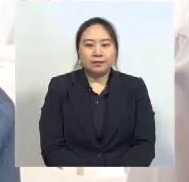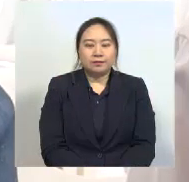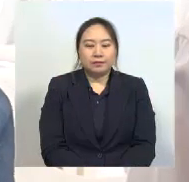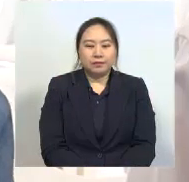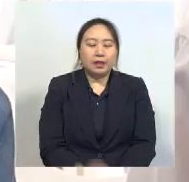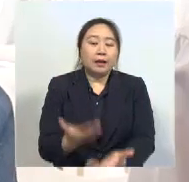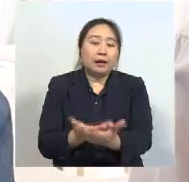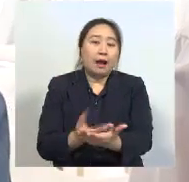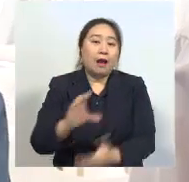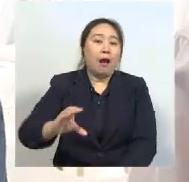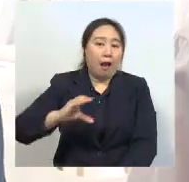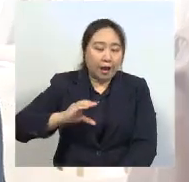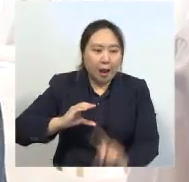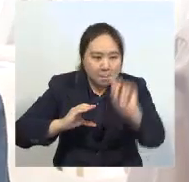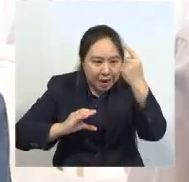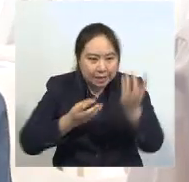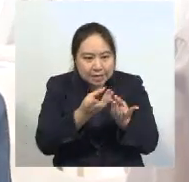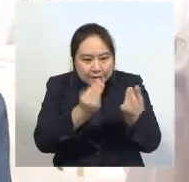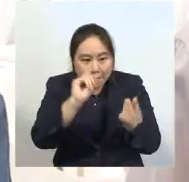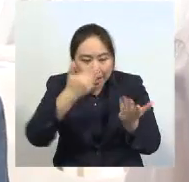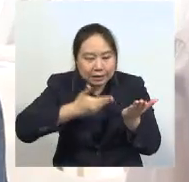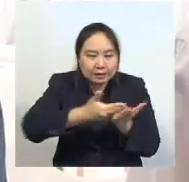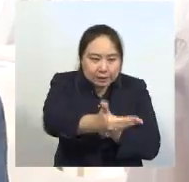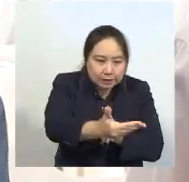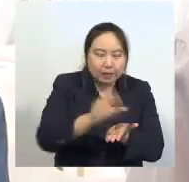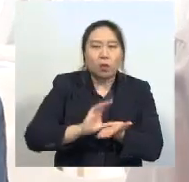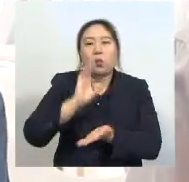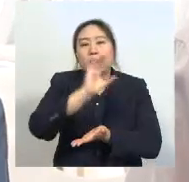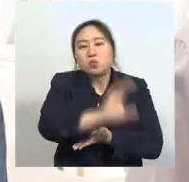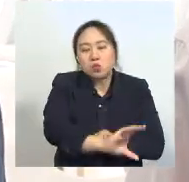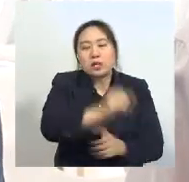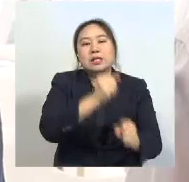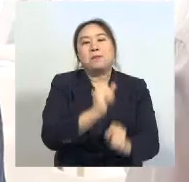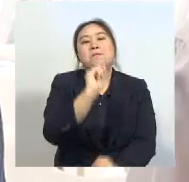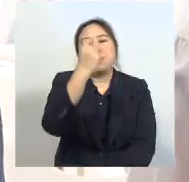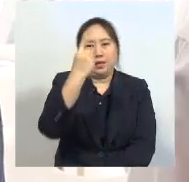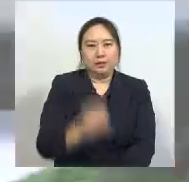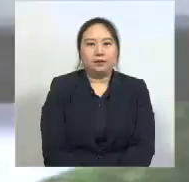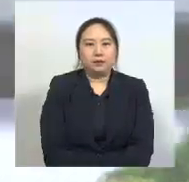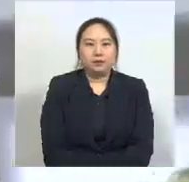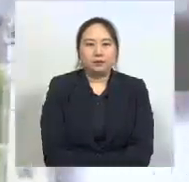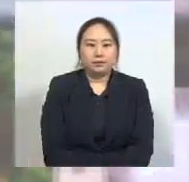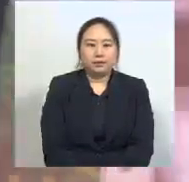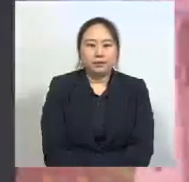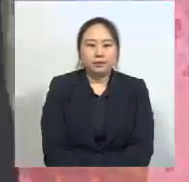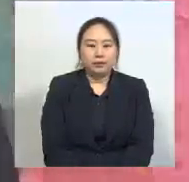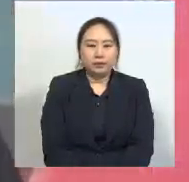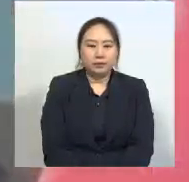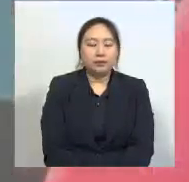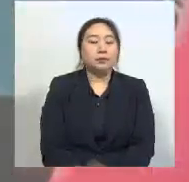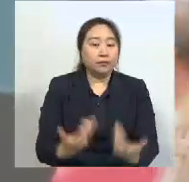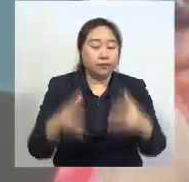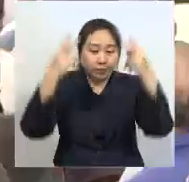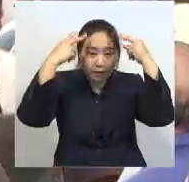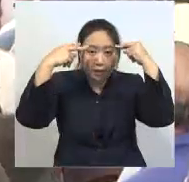ได้เงินตรงนี้ก็ไปซื้อที่ใหม่ก็ไปลงทุนทำใหม่ จากนั้นนะคะนาย